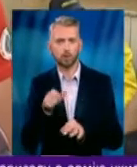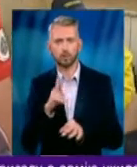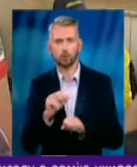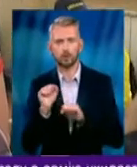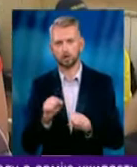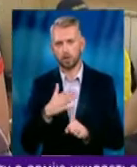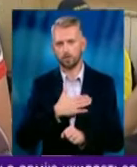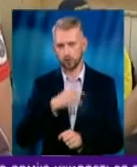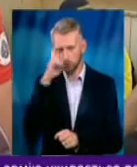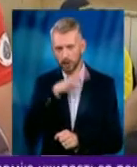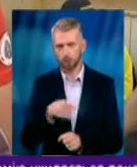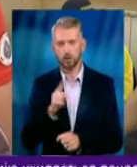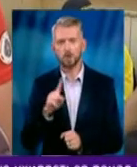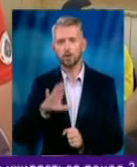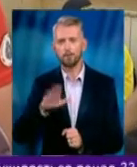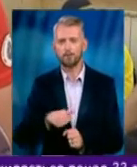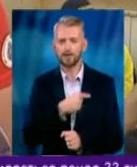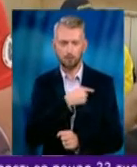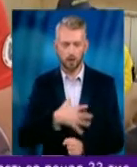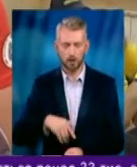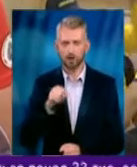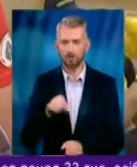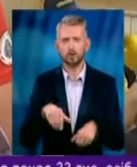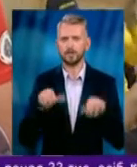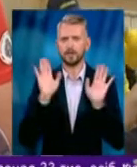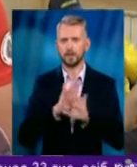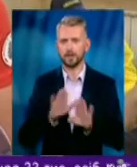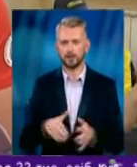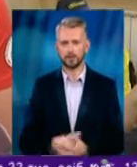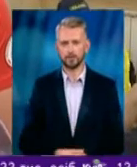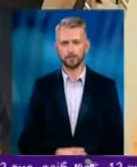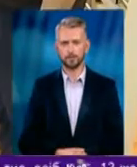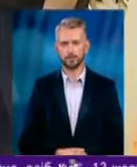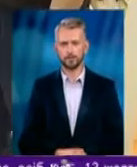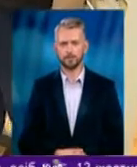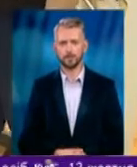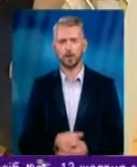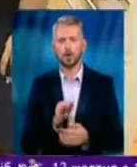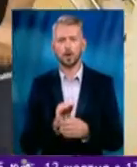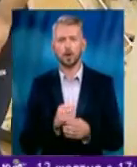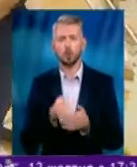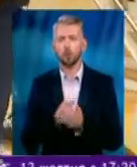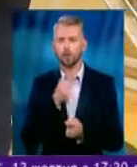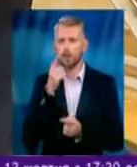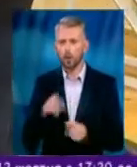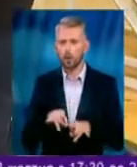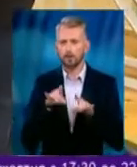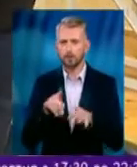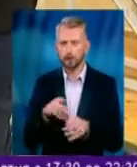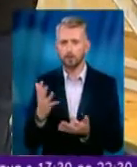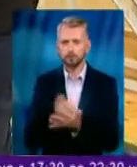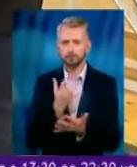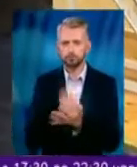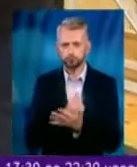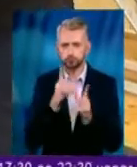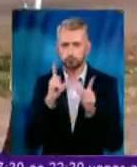вашу країну. І те, що після поранень вони не здалися. До далекої Австралії за нагородами помандрують